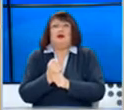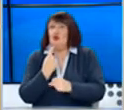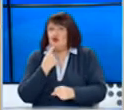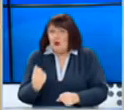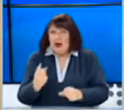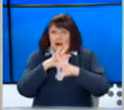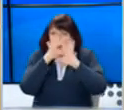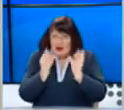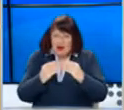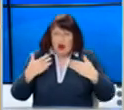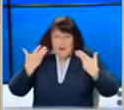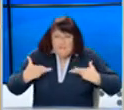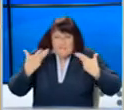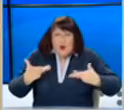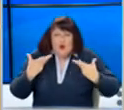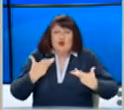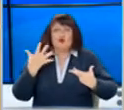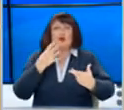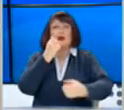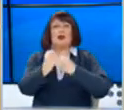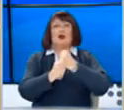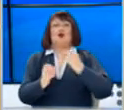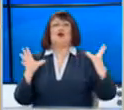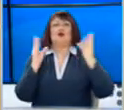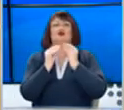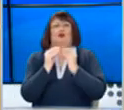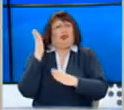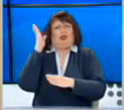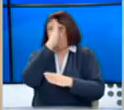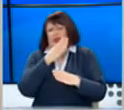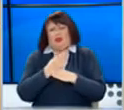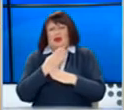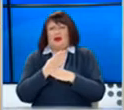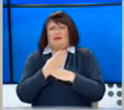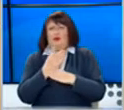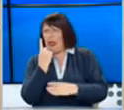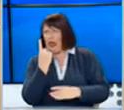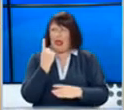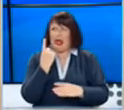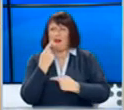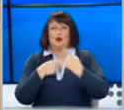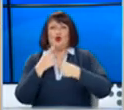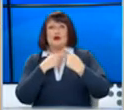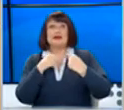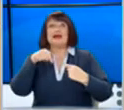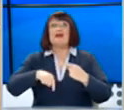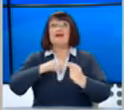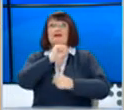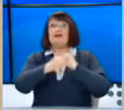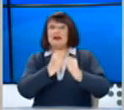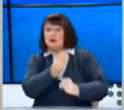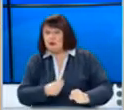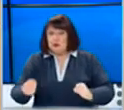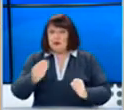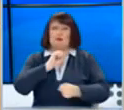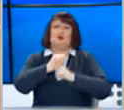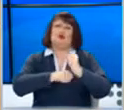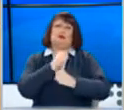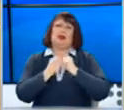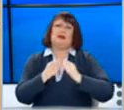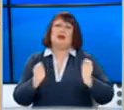συνολικό απολογισμό της πενταετίας, χωρίς να κρύβομαι πίσω από δικαιολογίες. Κάναμε όμως φέτος μια πολύ μεγάλη προσπάθεια